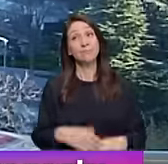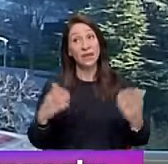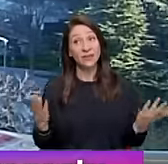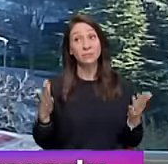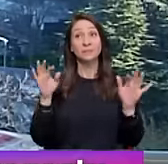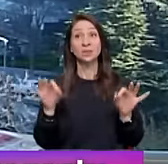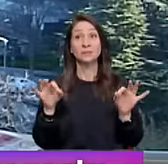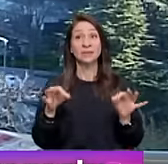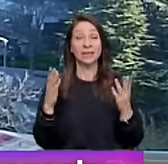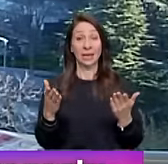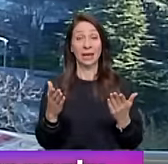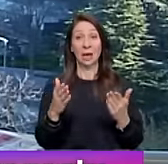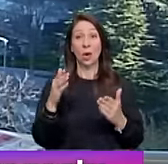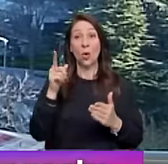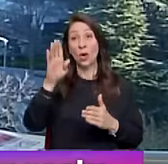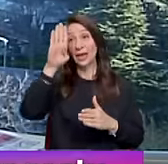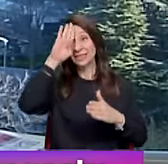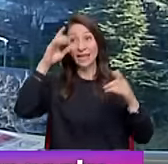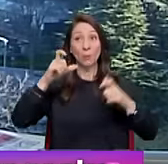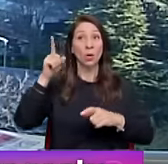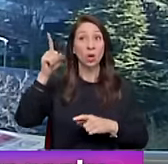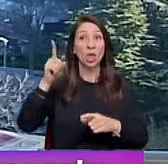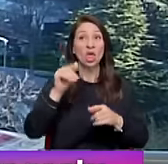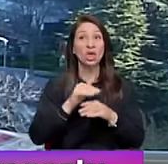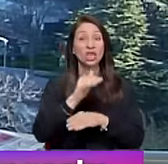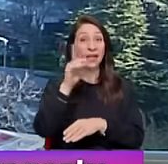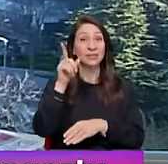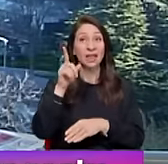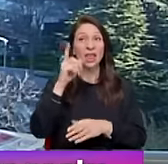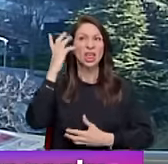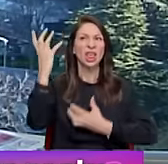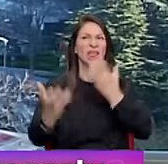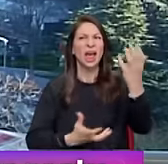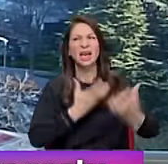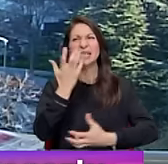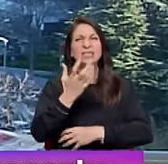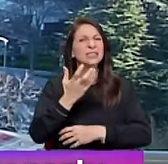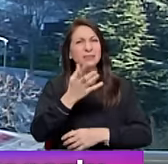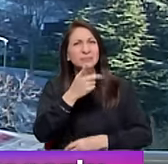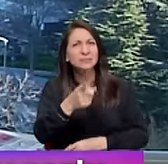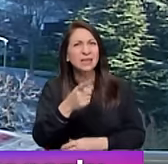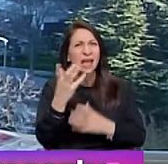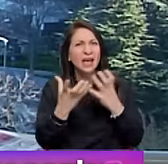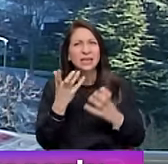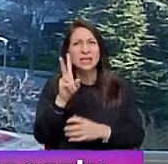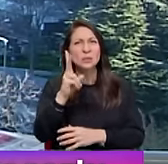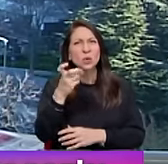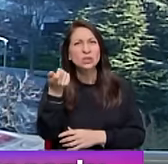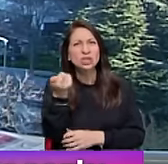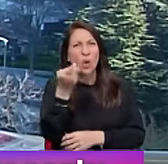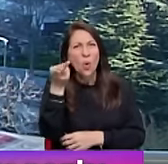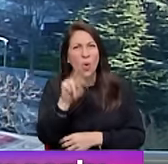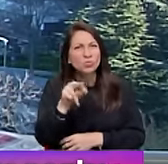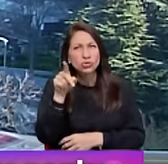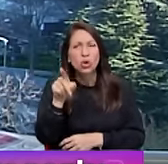Efendim şimdi de o İstanbul'da yaşanan yangın felaketi, yangın faciası. 29 kişi